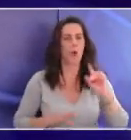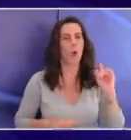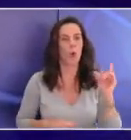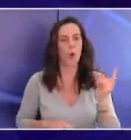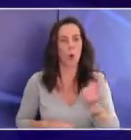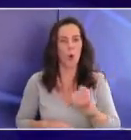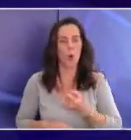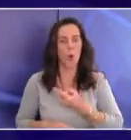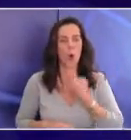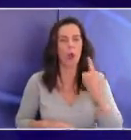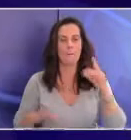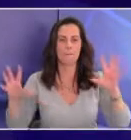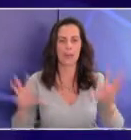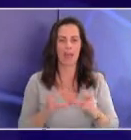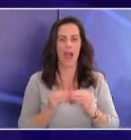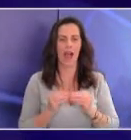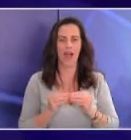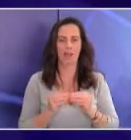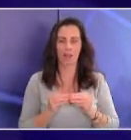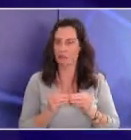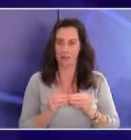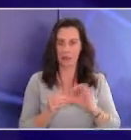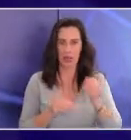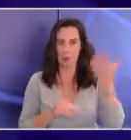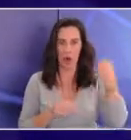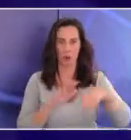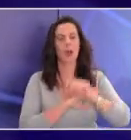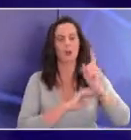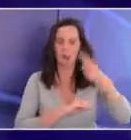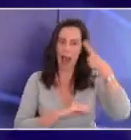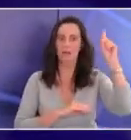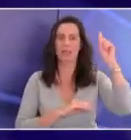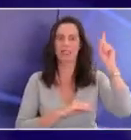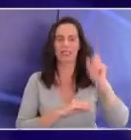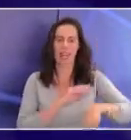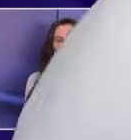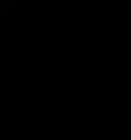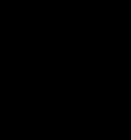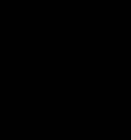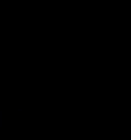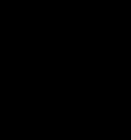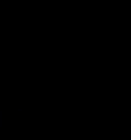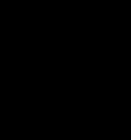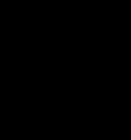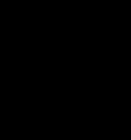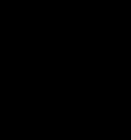כולם מתחבכים, כולם ביחד. אם לא היה כדורגל, היינו צריכים להמציא את הכדורגל.